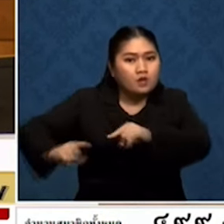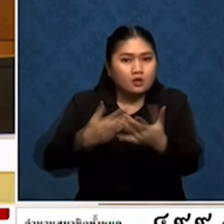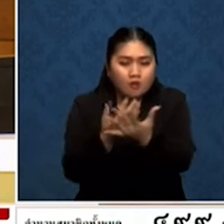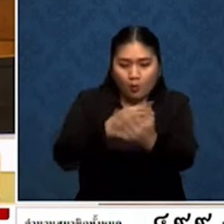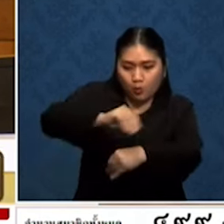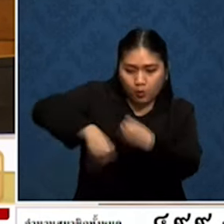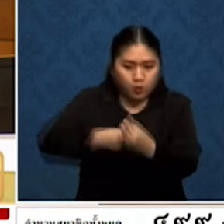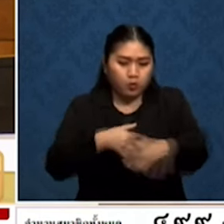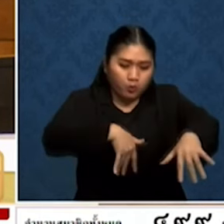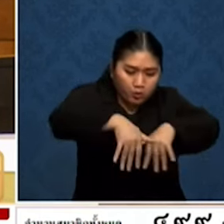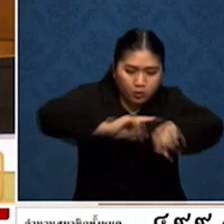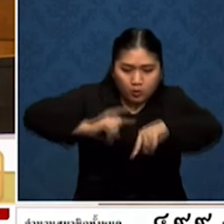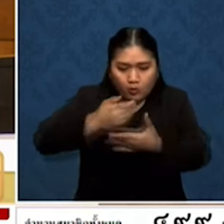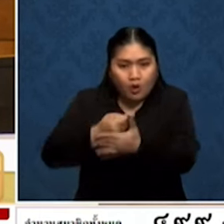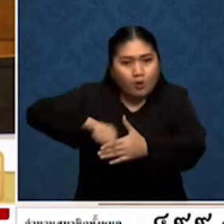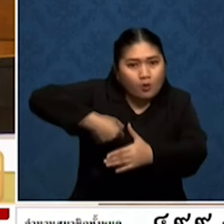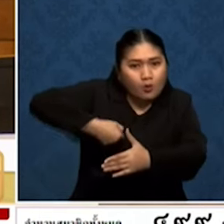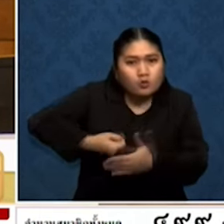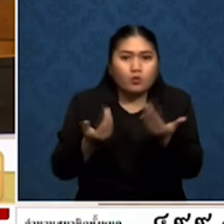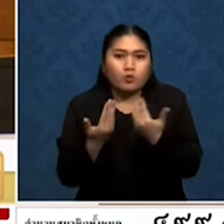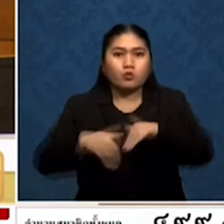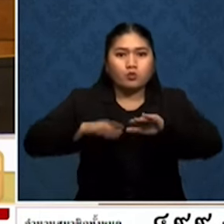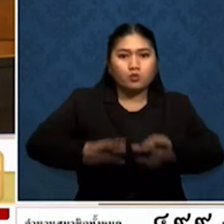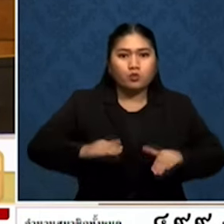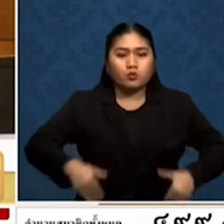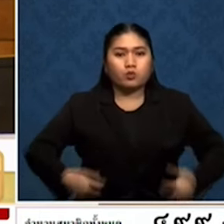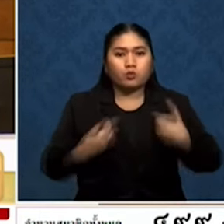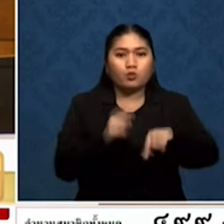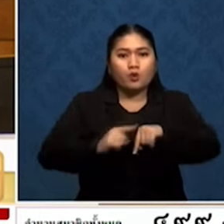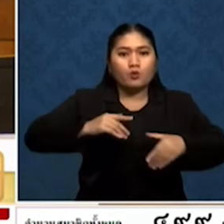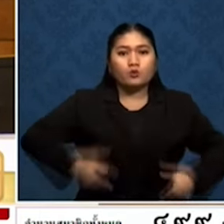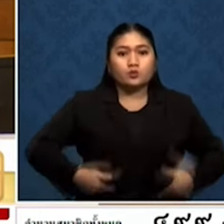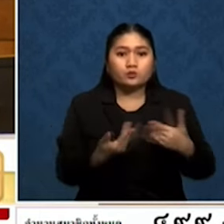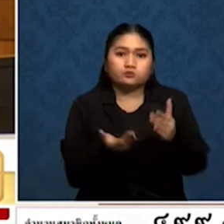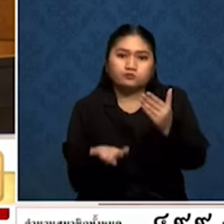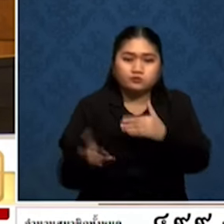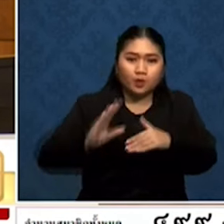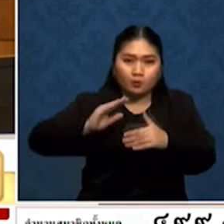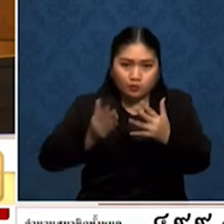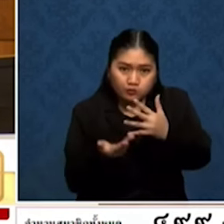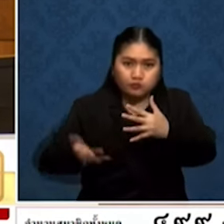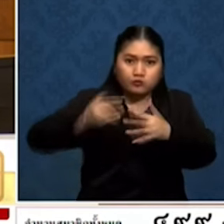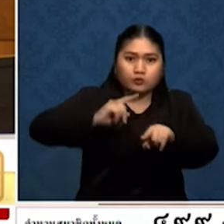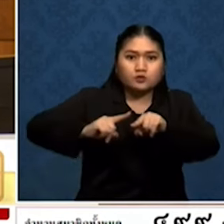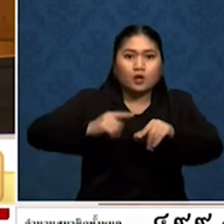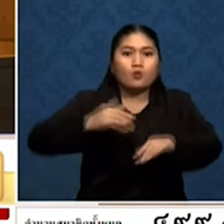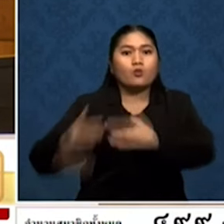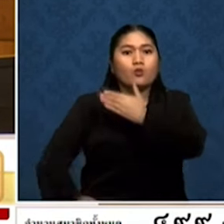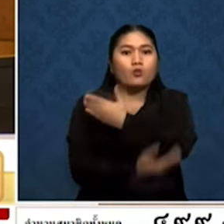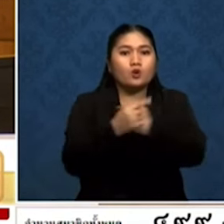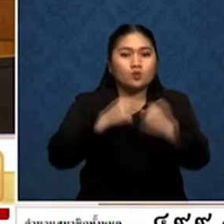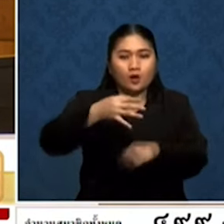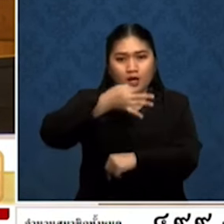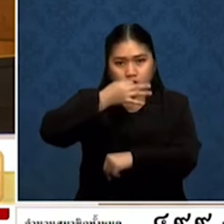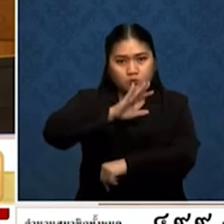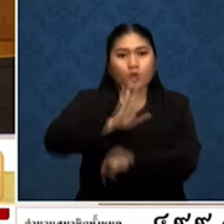หมเวีนในพ้นที่ต่างและช่วยบนเทาพาระค่าครองชีพยกระดับคุภาพชีวิและการดำรงชีพส้างโอกาสในการประกอบอาชีพข